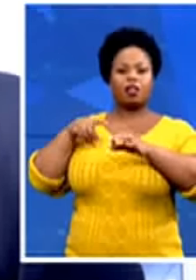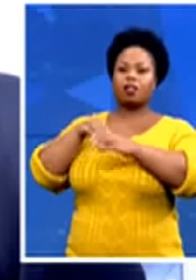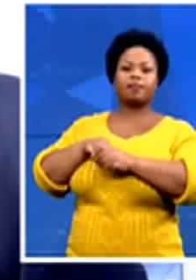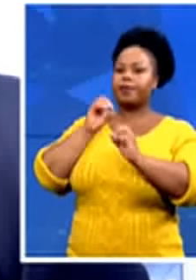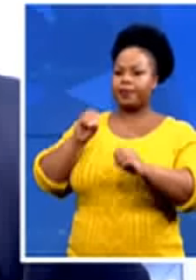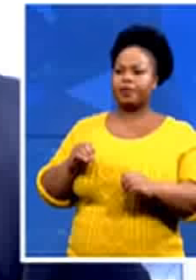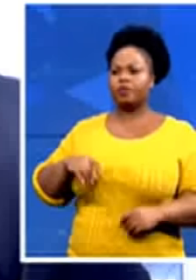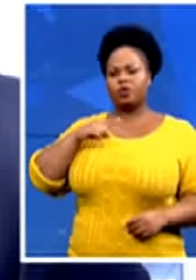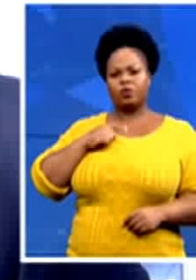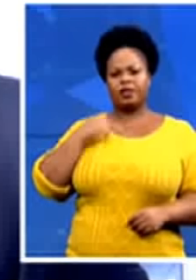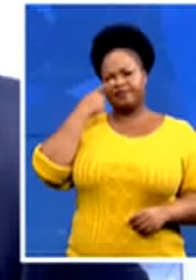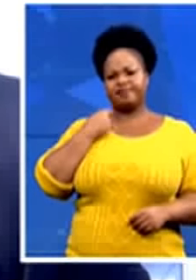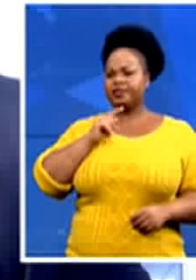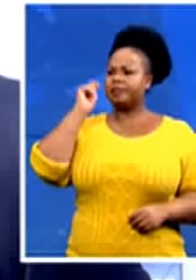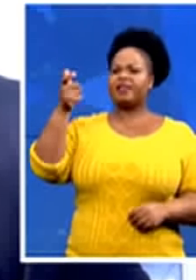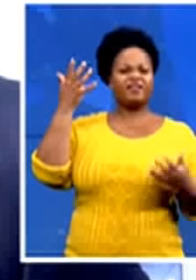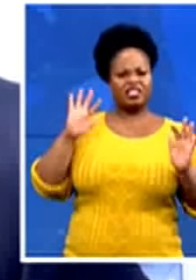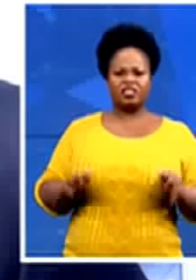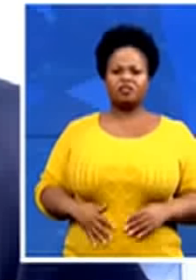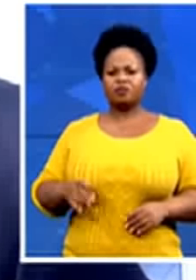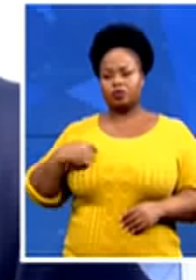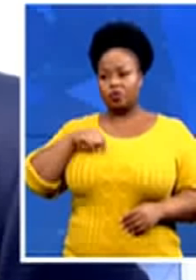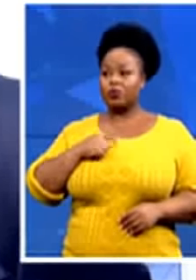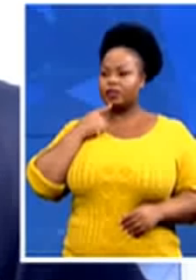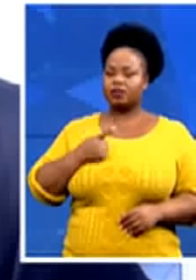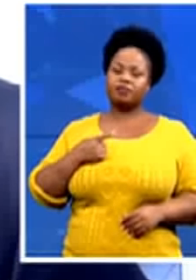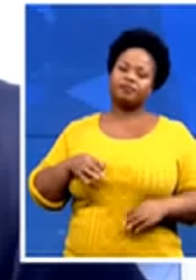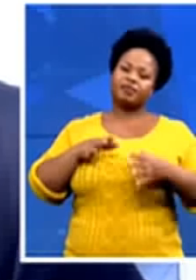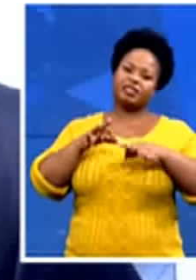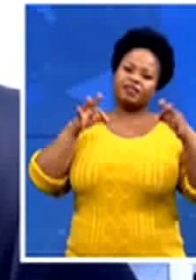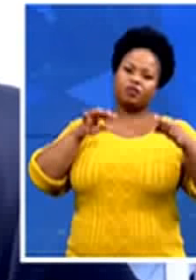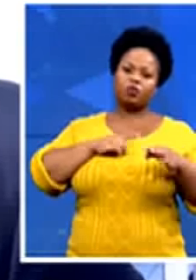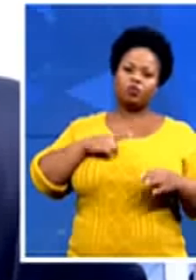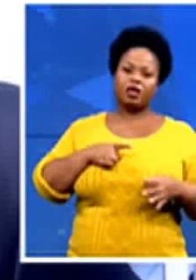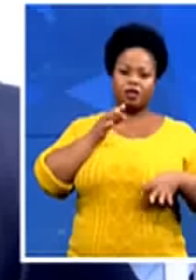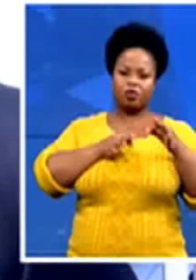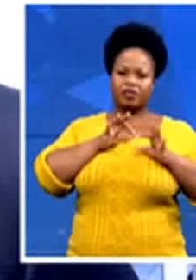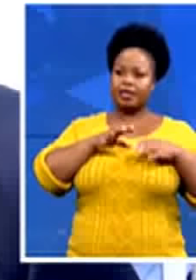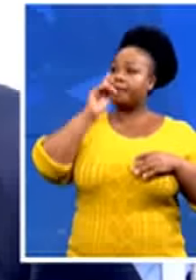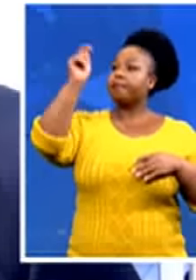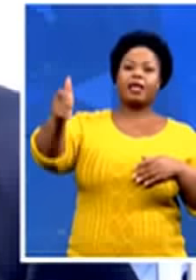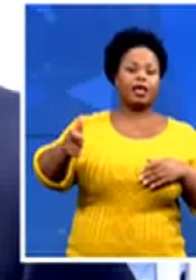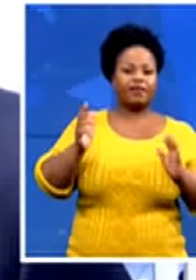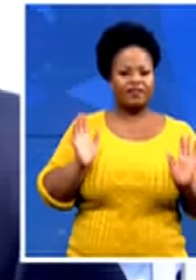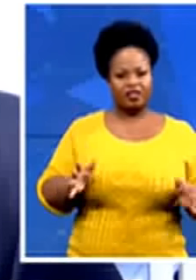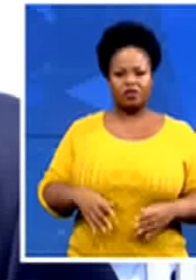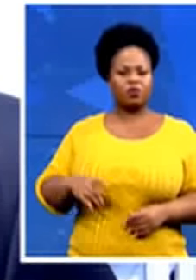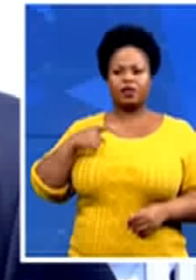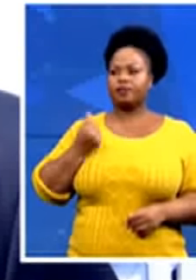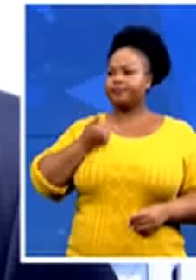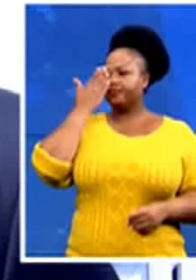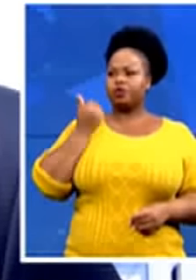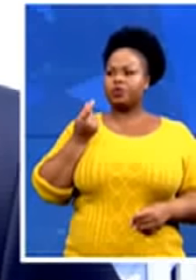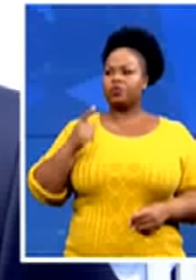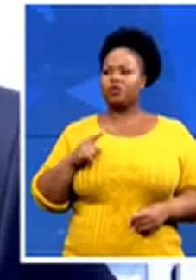kodwa sithi thina sibonga nje isipho esikhulu sokuthi igqiba likhokhele yena ngoba asazi bekuzokwenzakalani ngoba phela naqala wathi umuntu ukhohliwe kodwa unjinji